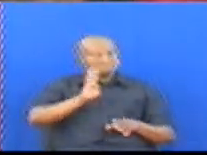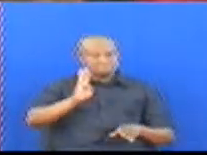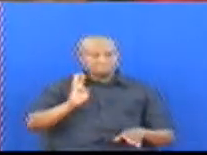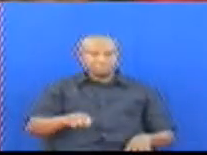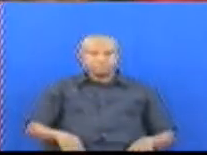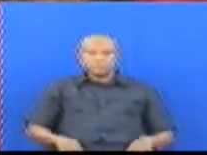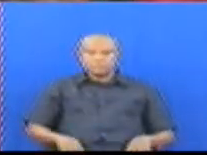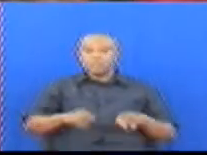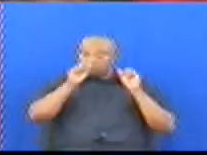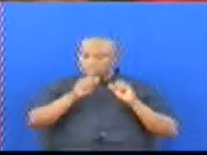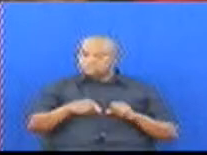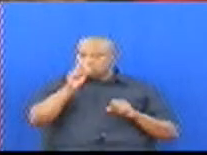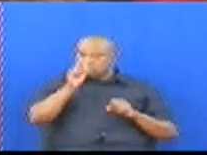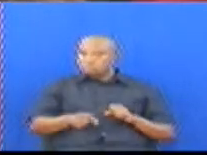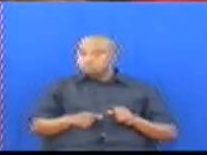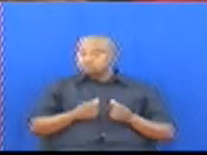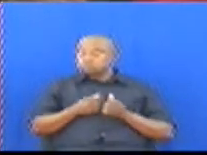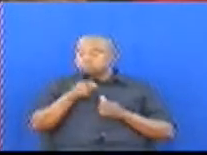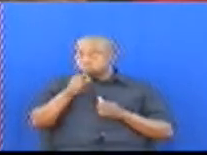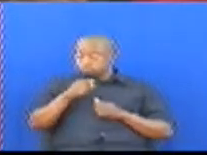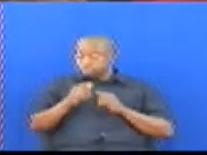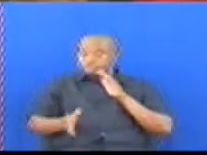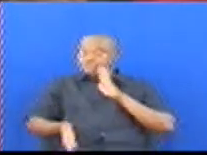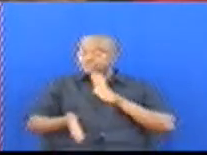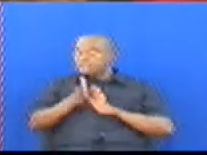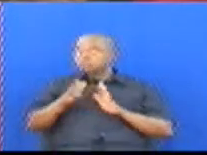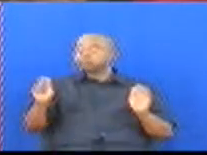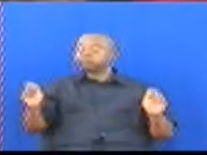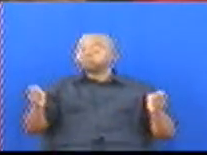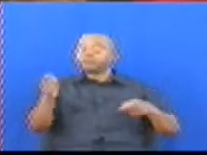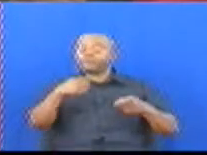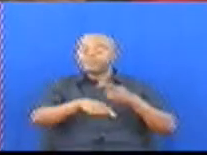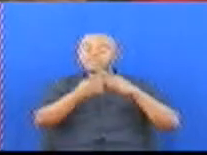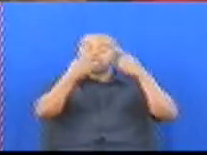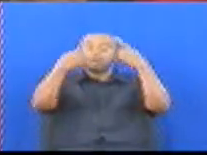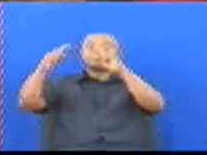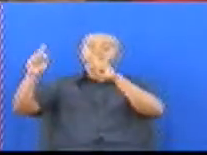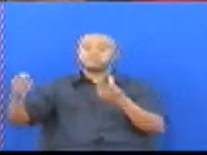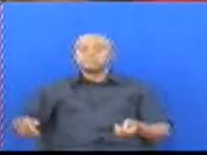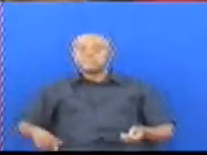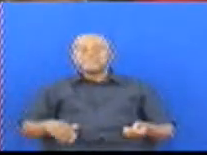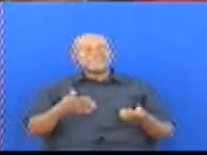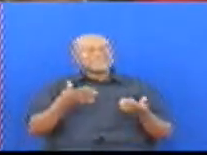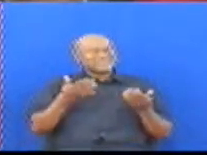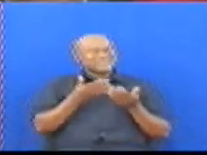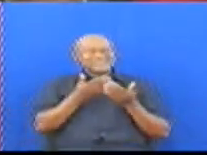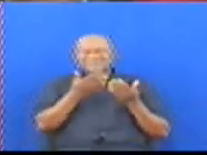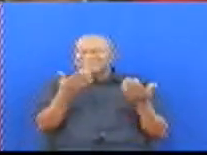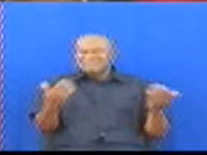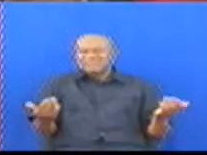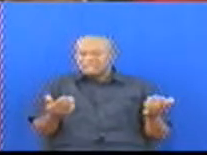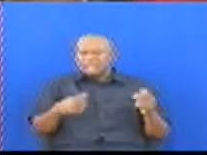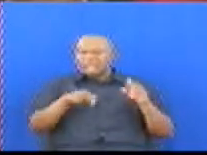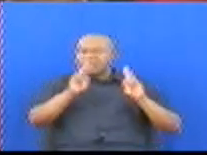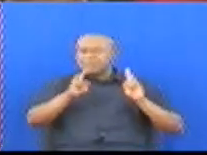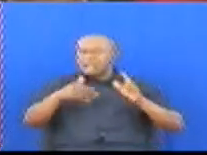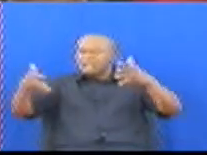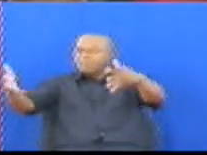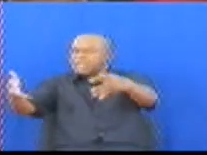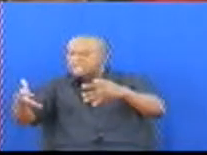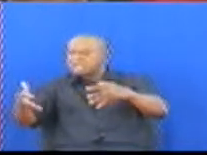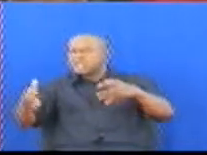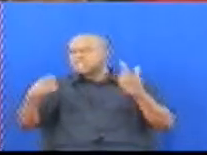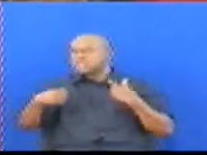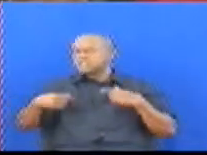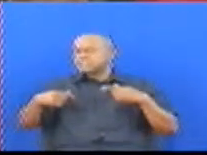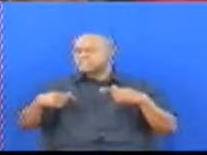kuna aliyesababisha ikaingia. Sasa tunaporuhusu mahakama itaifishe mifugo,